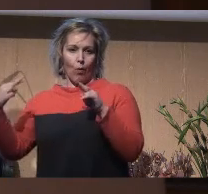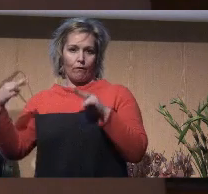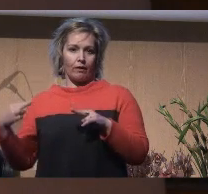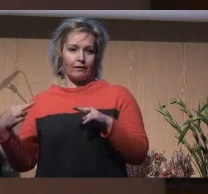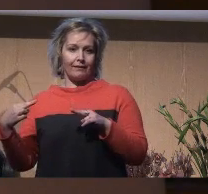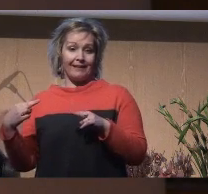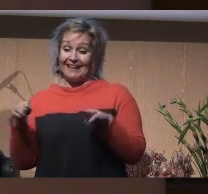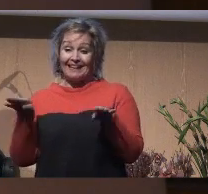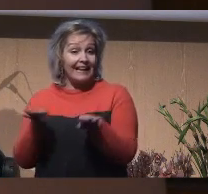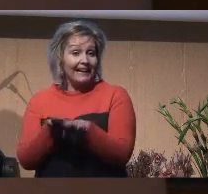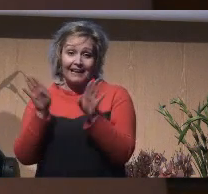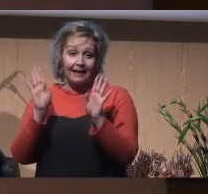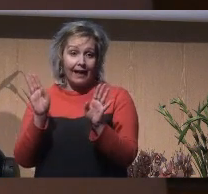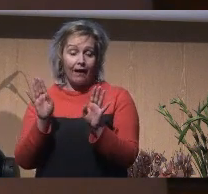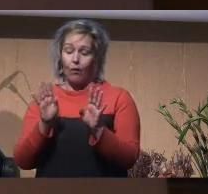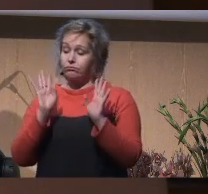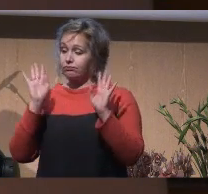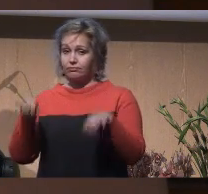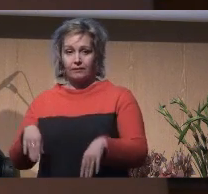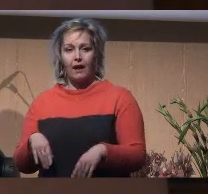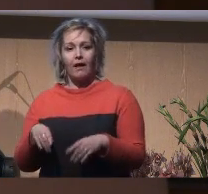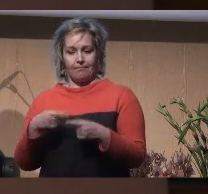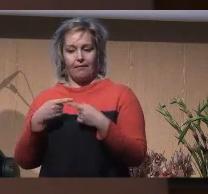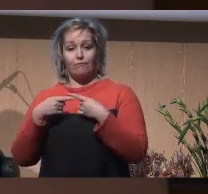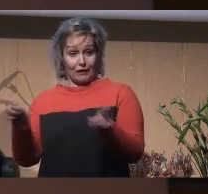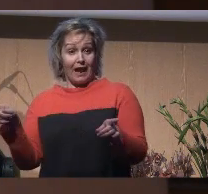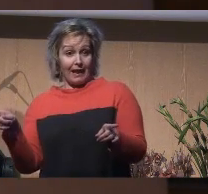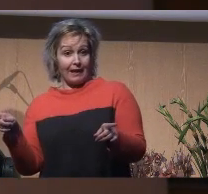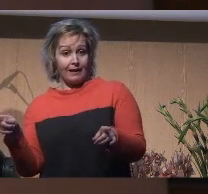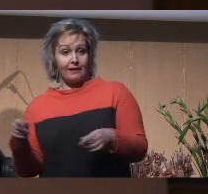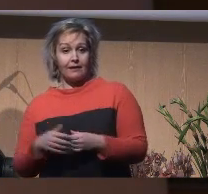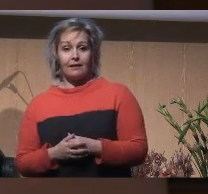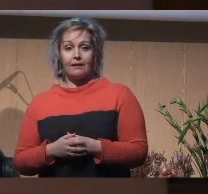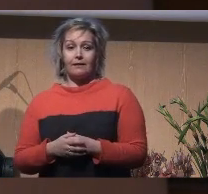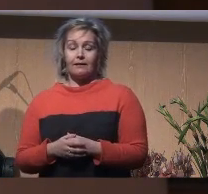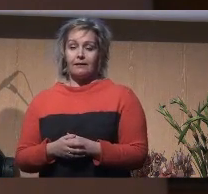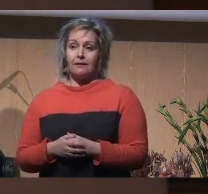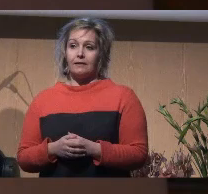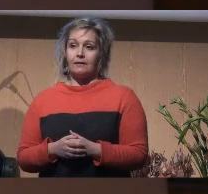Ikke like, for all del, forskjellige.